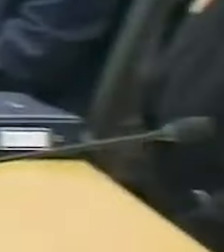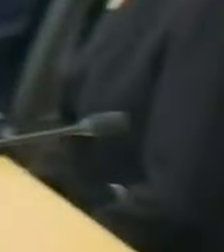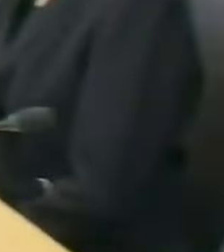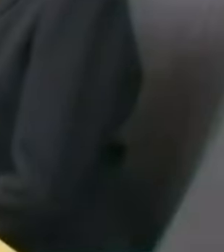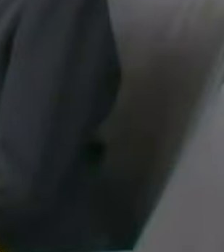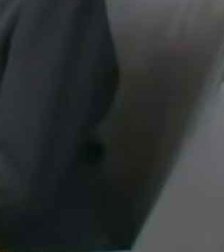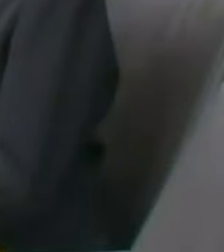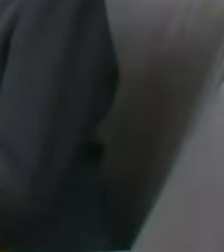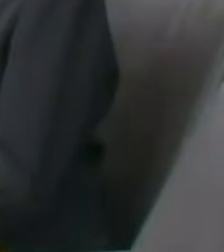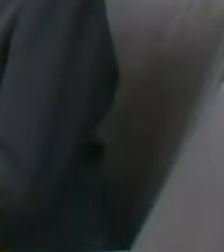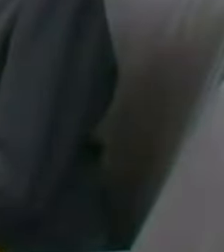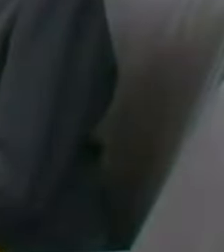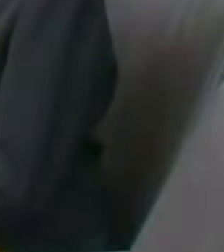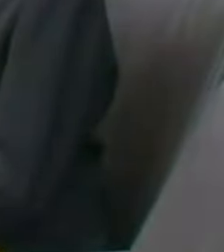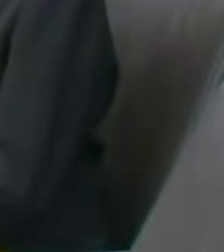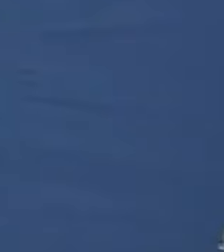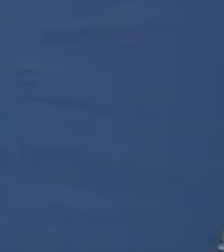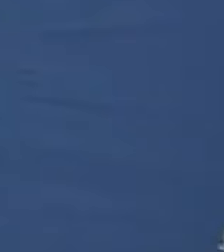가능성을 경계했습니다.